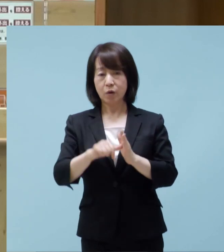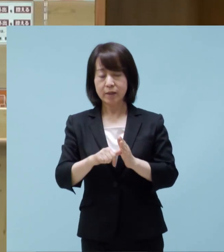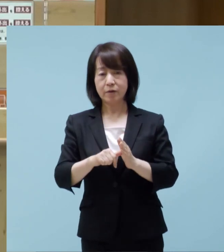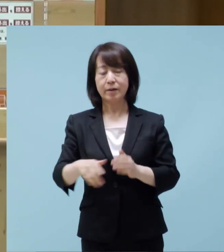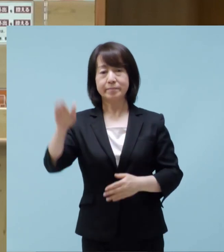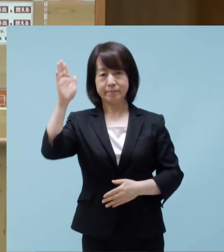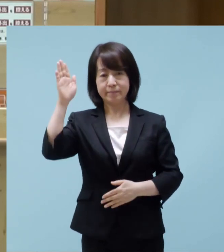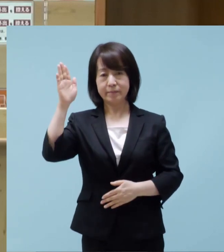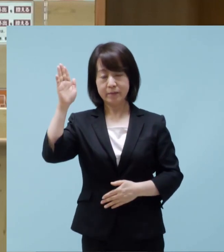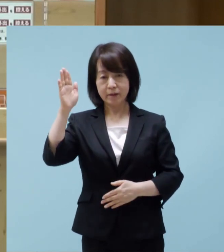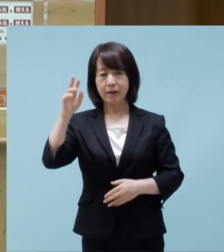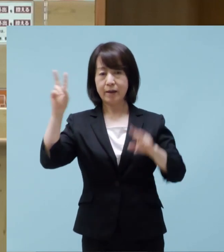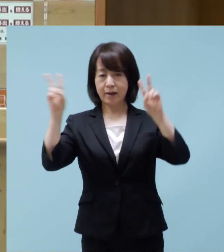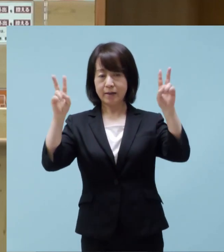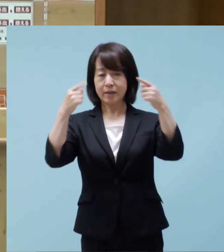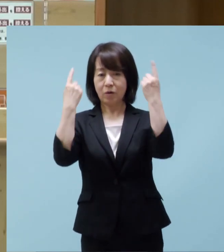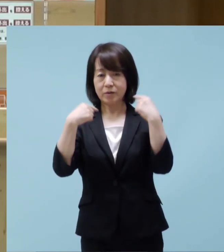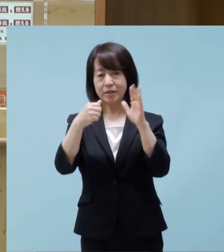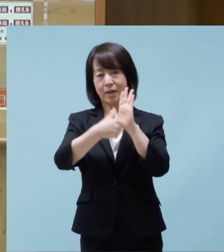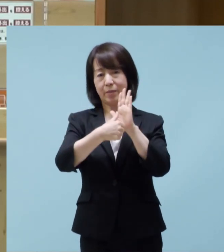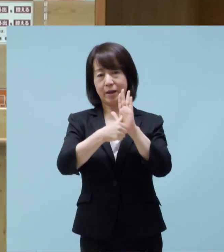前をお願いいたします。